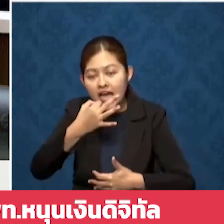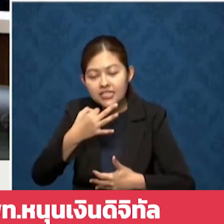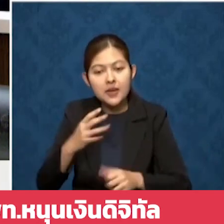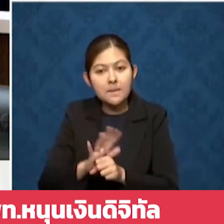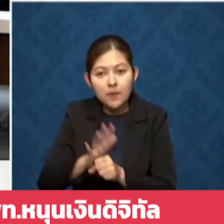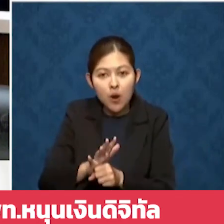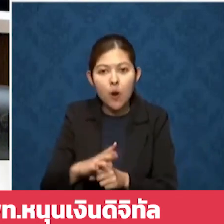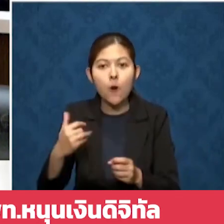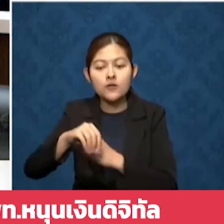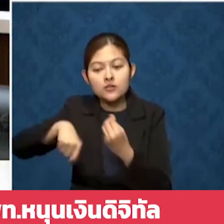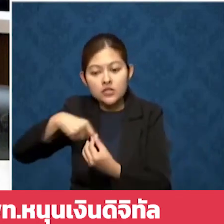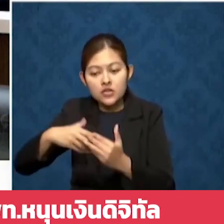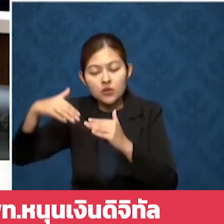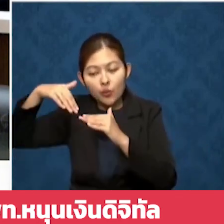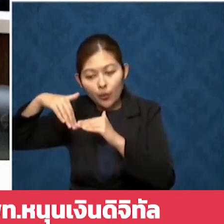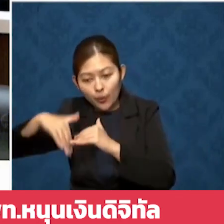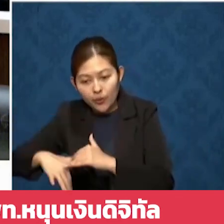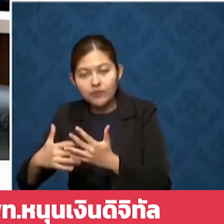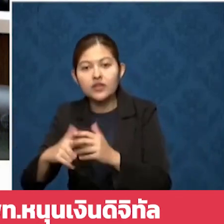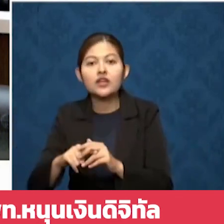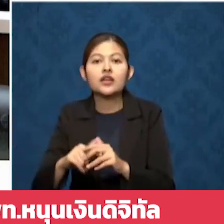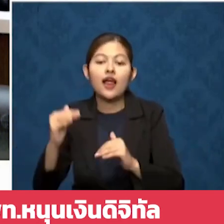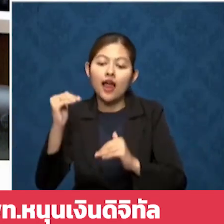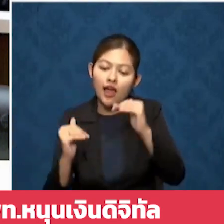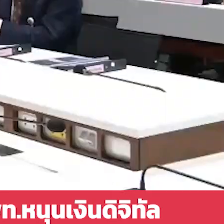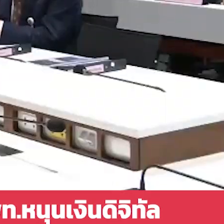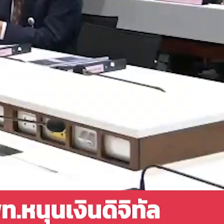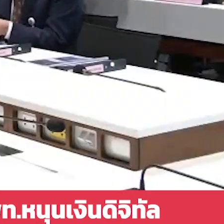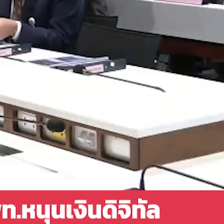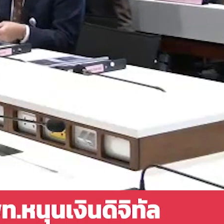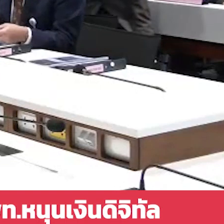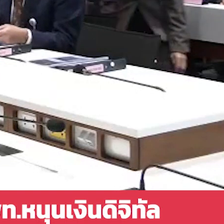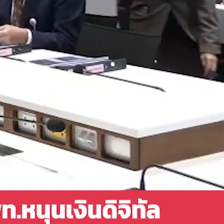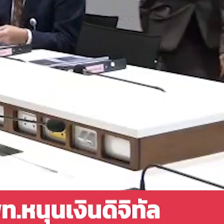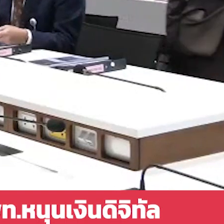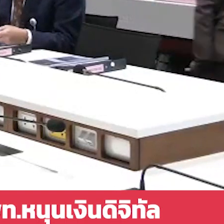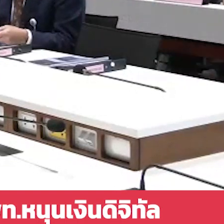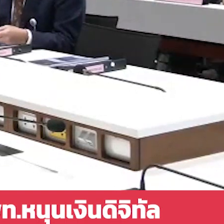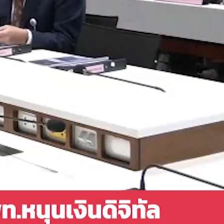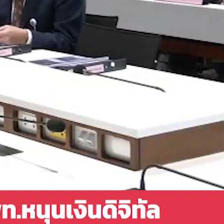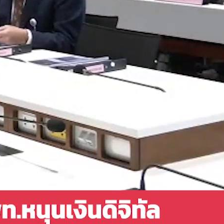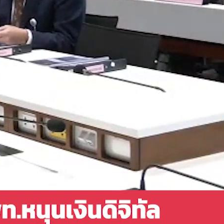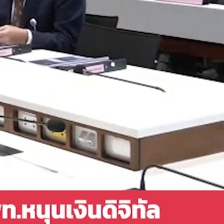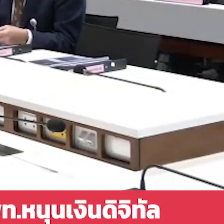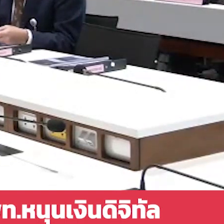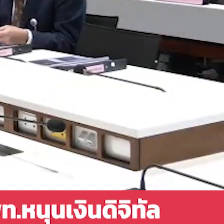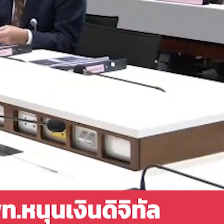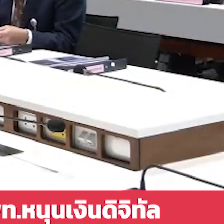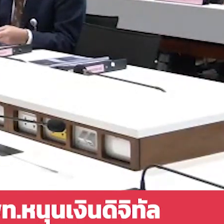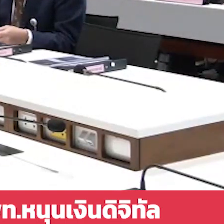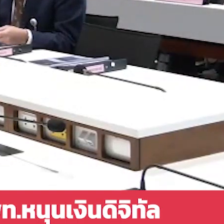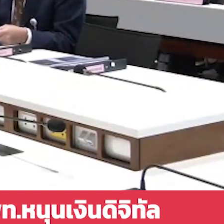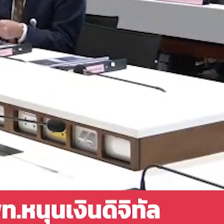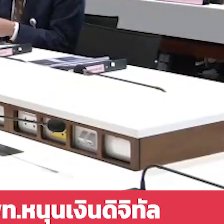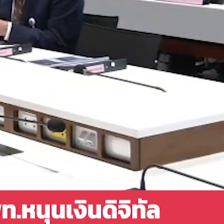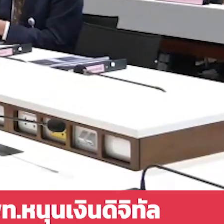ของครัวเรือนเพื่อกอบกู้และทำลายระเบิดหนี้สินนั่นเองค่ะขณะเดียวกันวันนี้นายนพดลปัทมะประธานกร